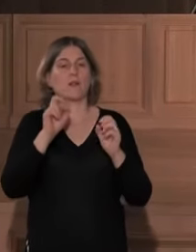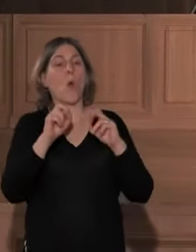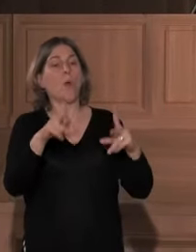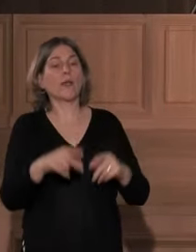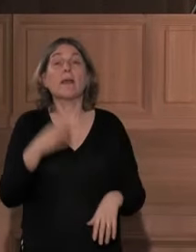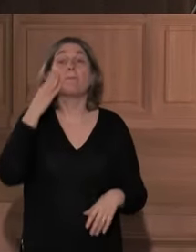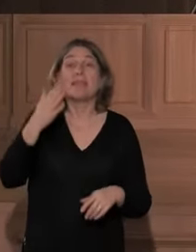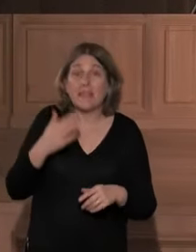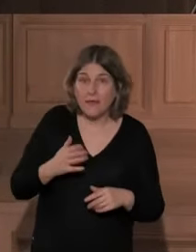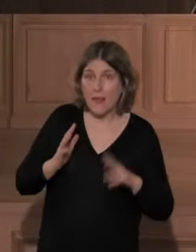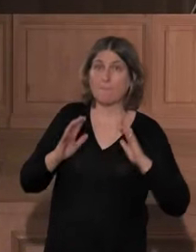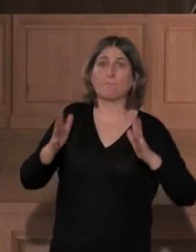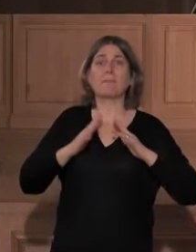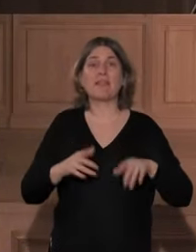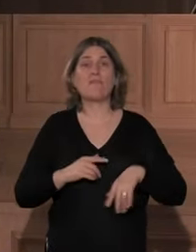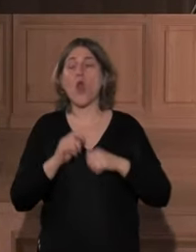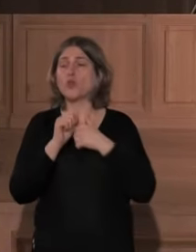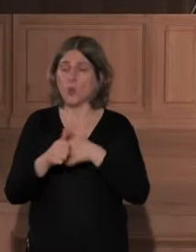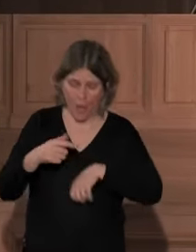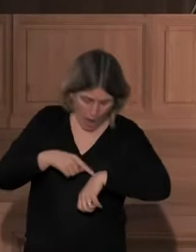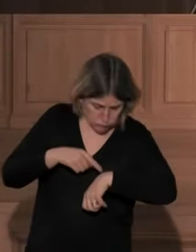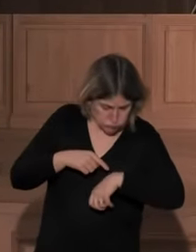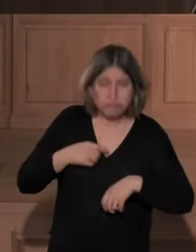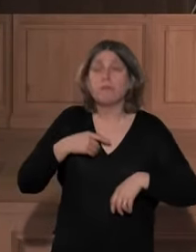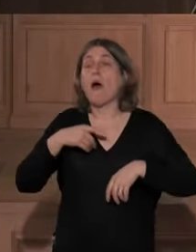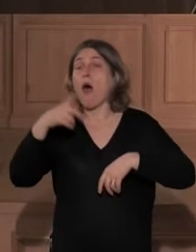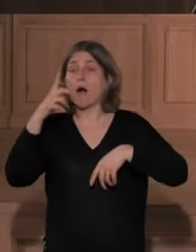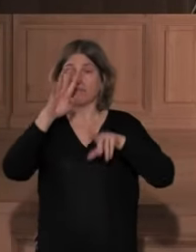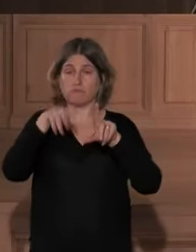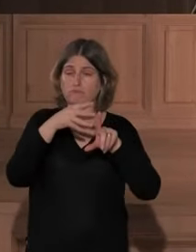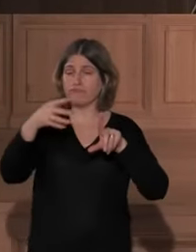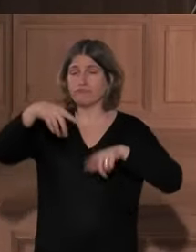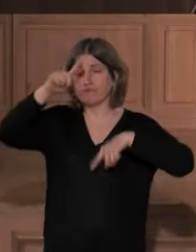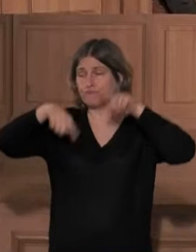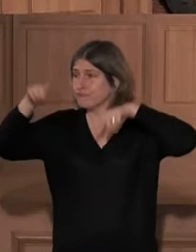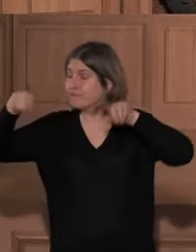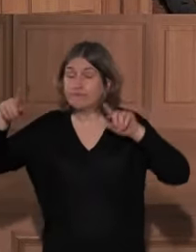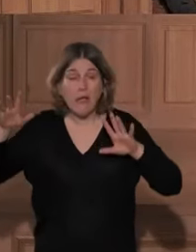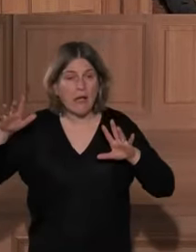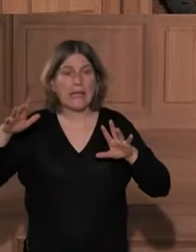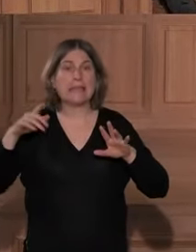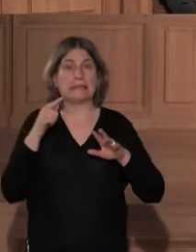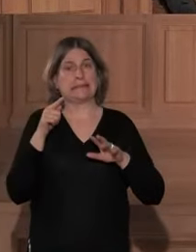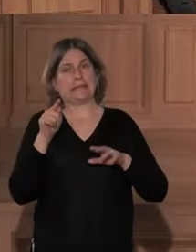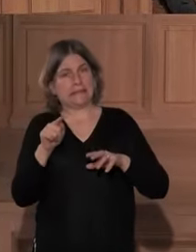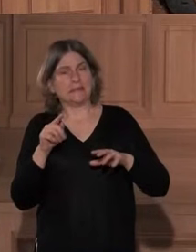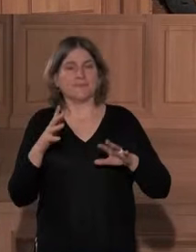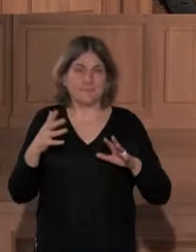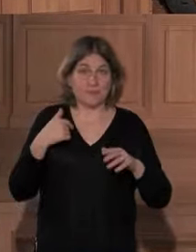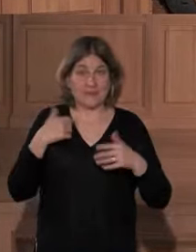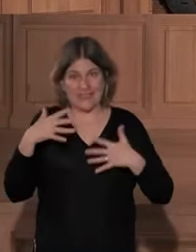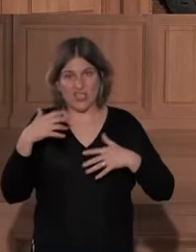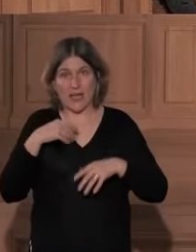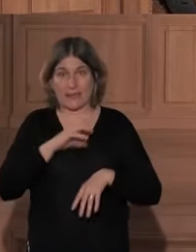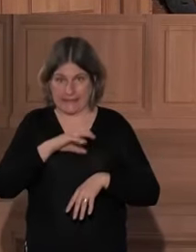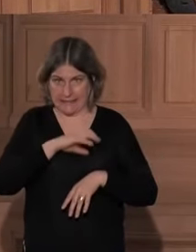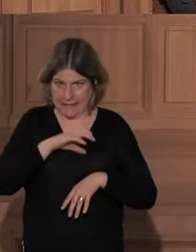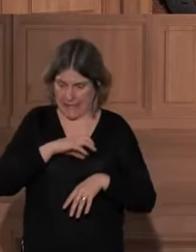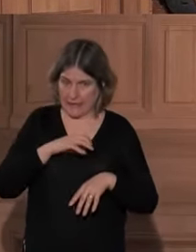du bénévolat, dès que j'ai du temps, voilà, c'est pas que c'est pas efficace, c'est que on a essayé,